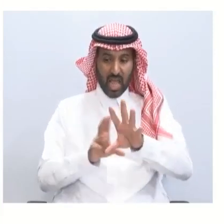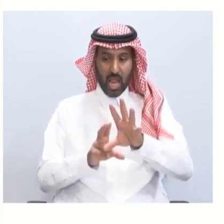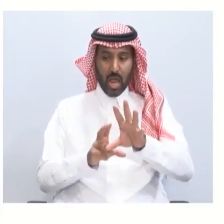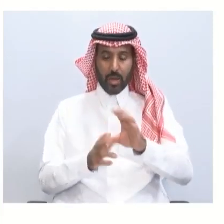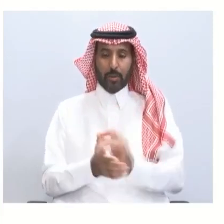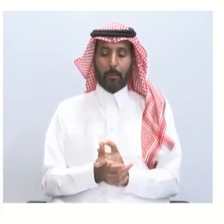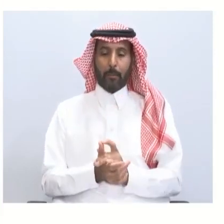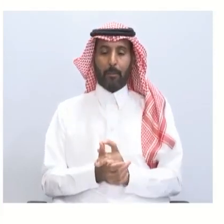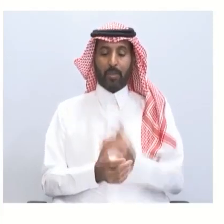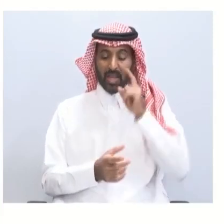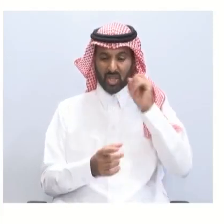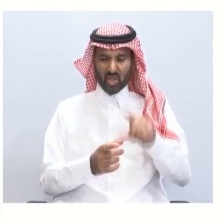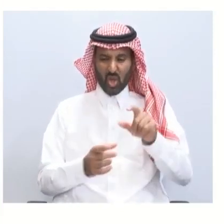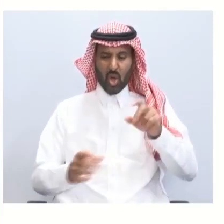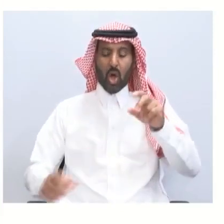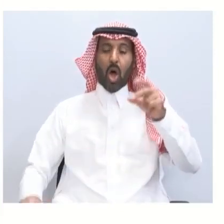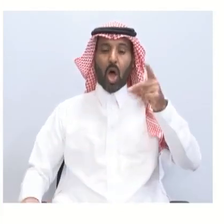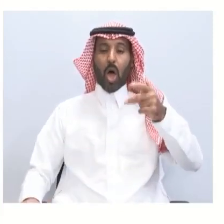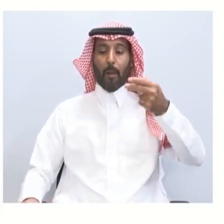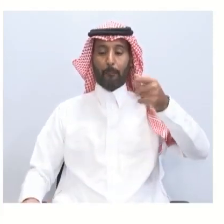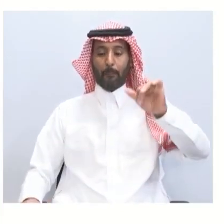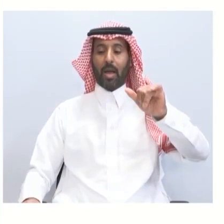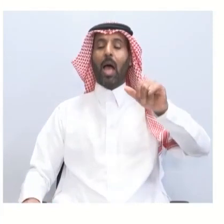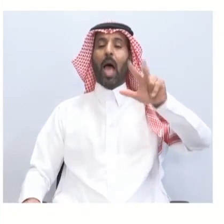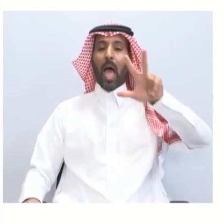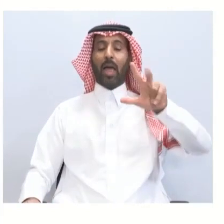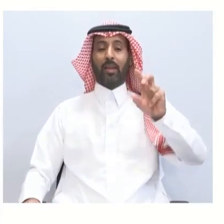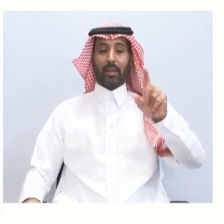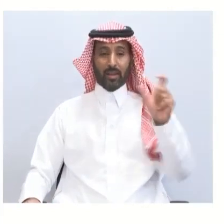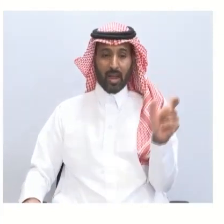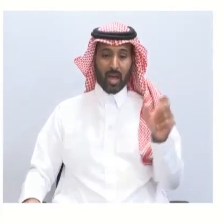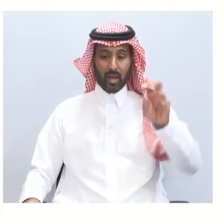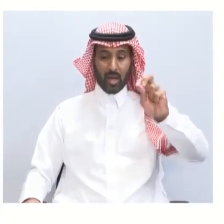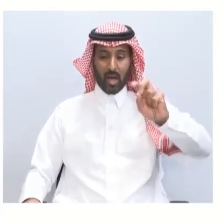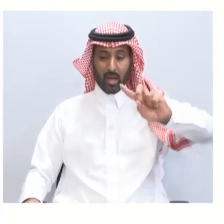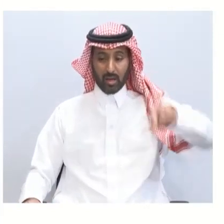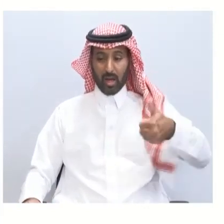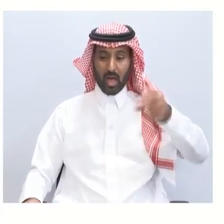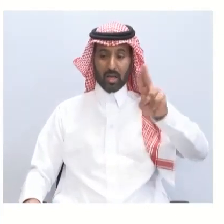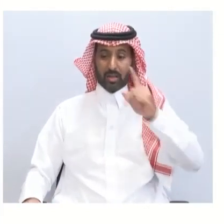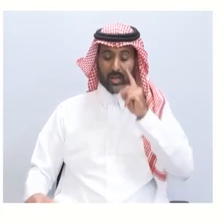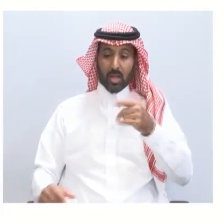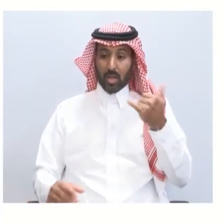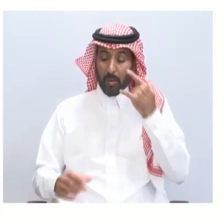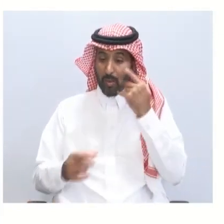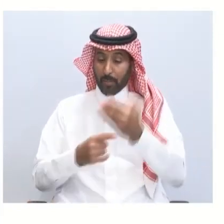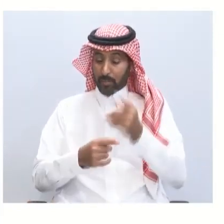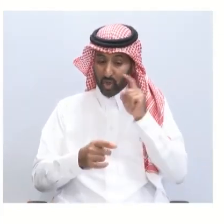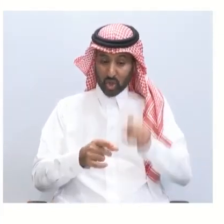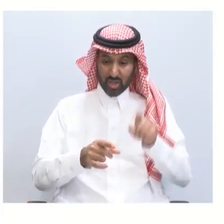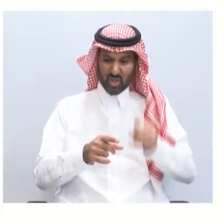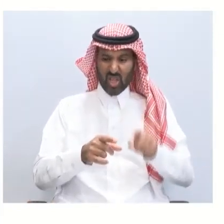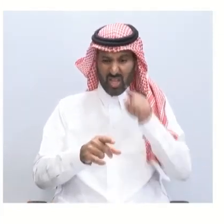مفهوم طعم النقرات في الاعلانات اثاره الاهتمام المستخدم